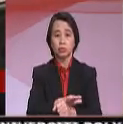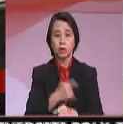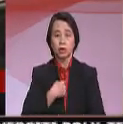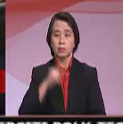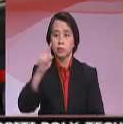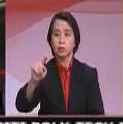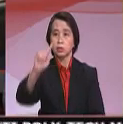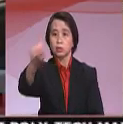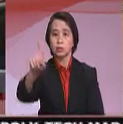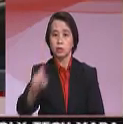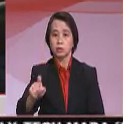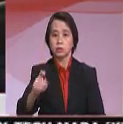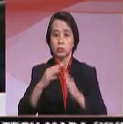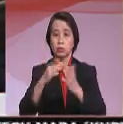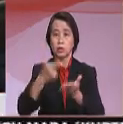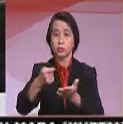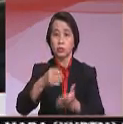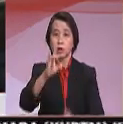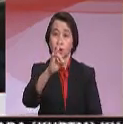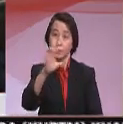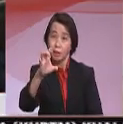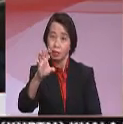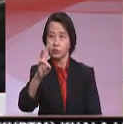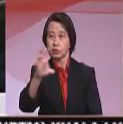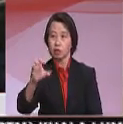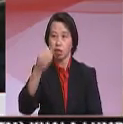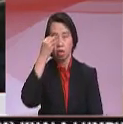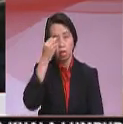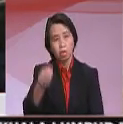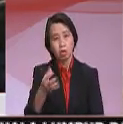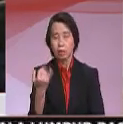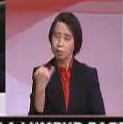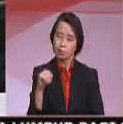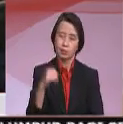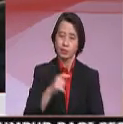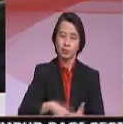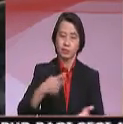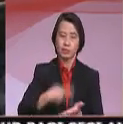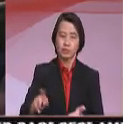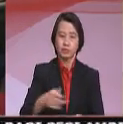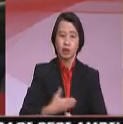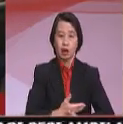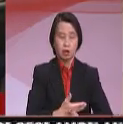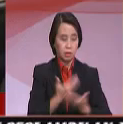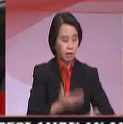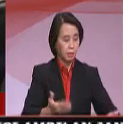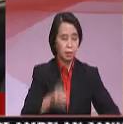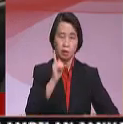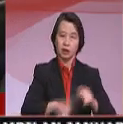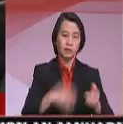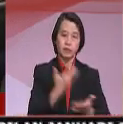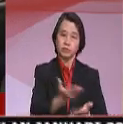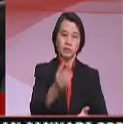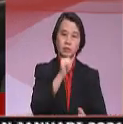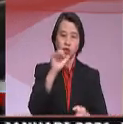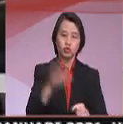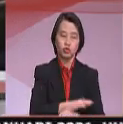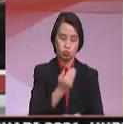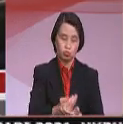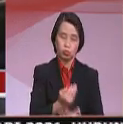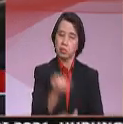rumah sewa pun dia tukar 800-700. Saya pun tak boleh kasi. Nanti anaknya barang mau beli tak ada cukup ke apa mau